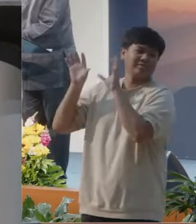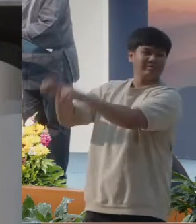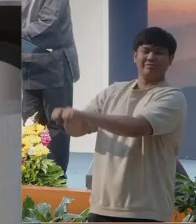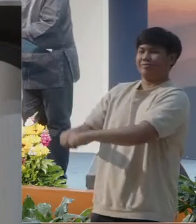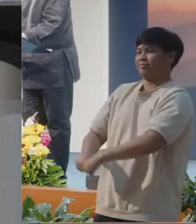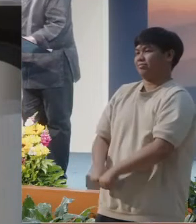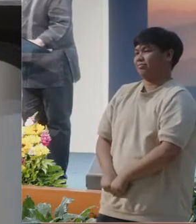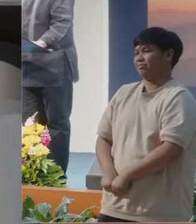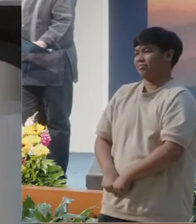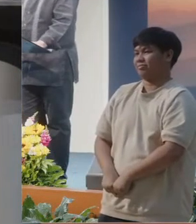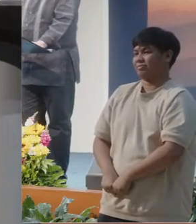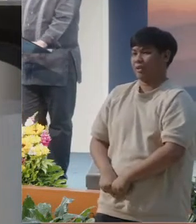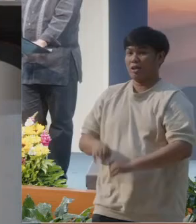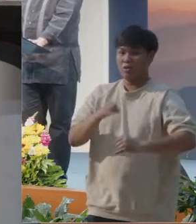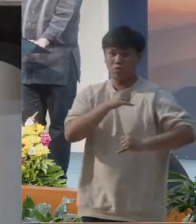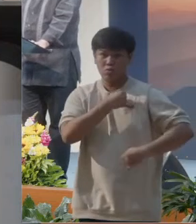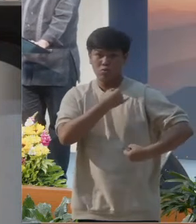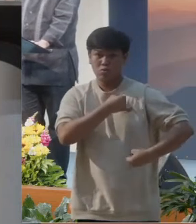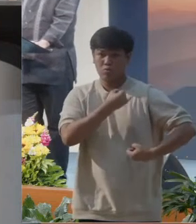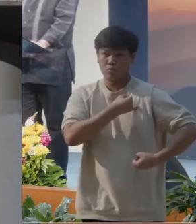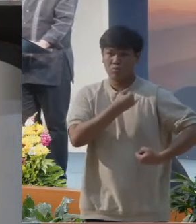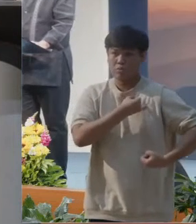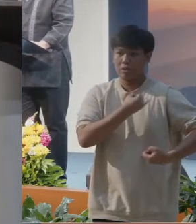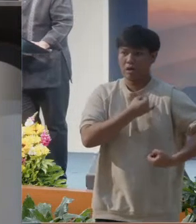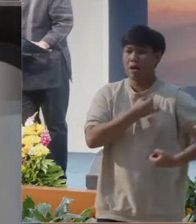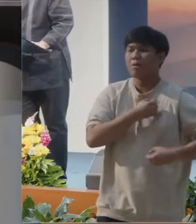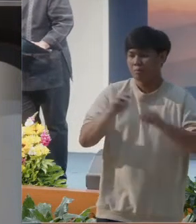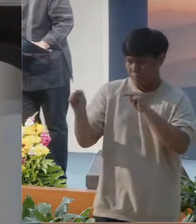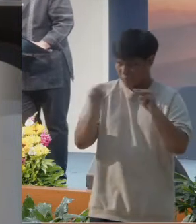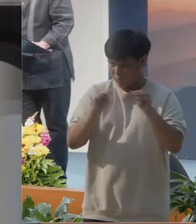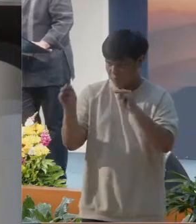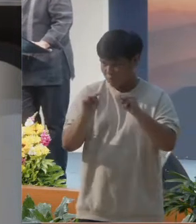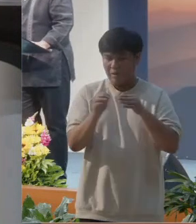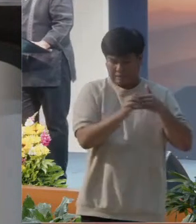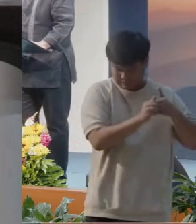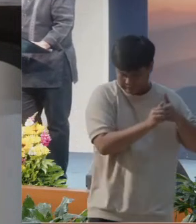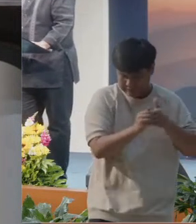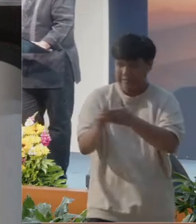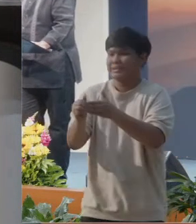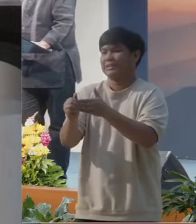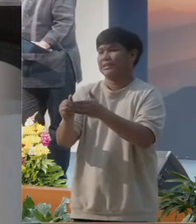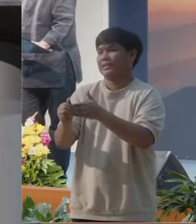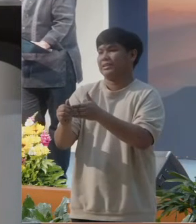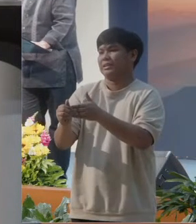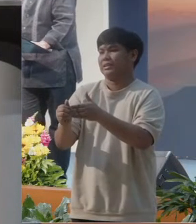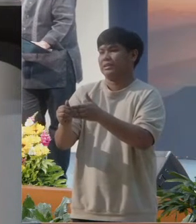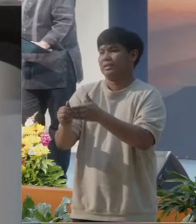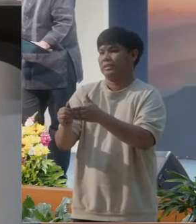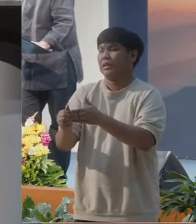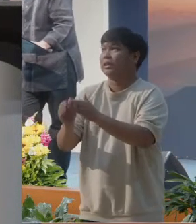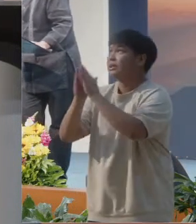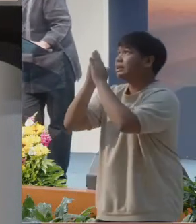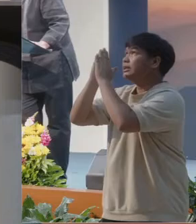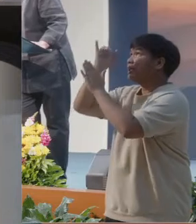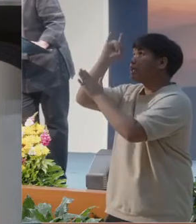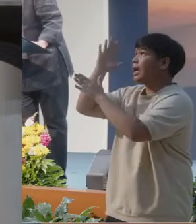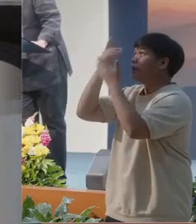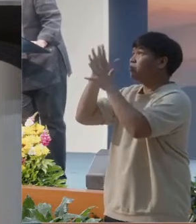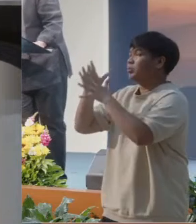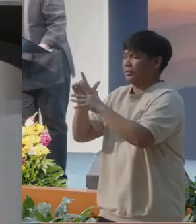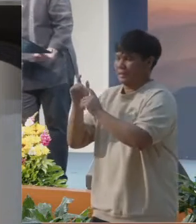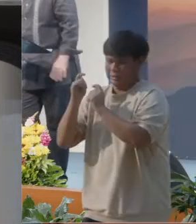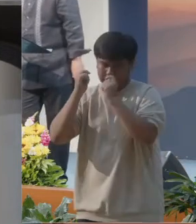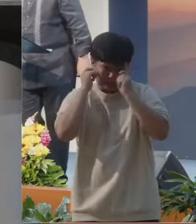Panginoon, si Josue ang siyang nanguna. He took the lead. He took the lead. Ano po nangyari?